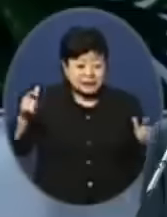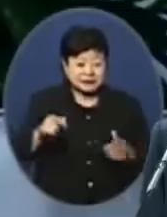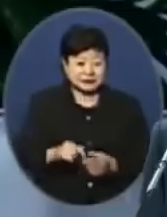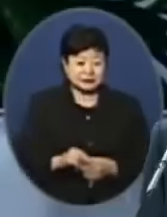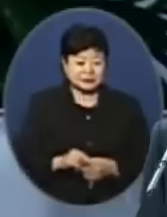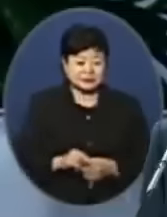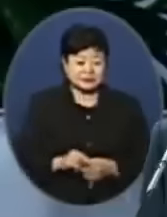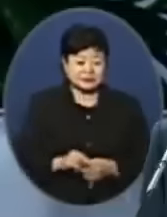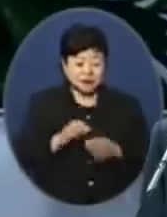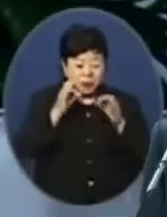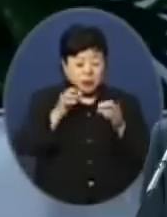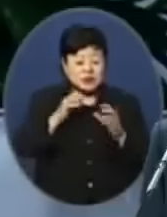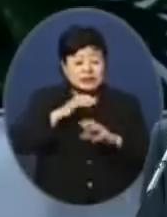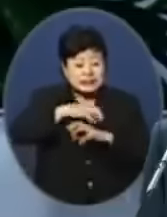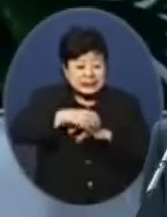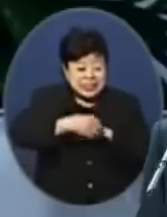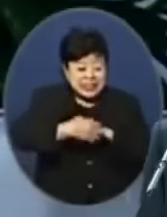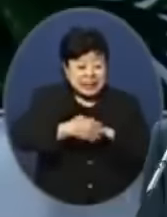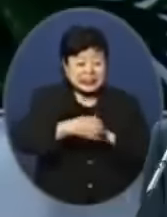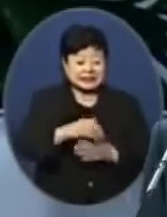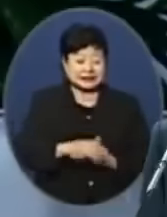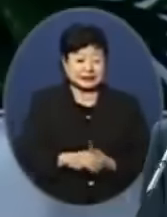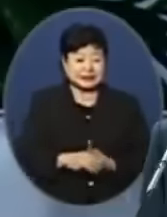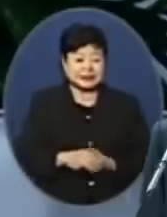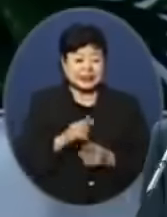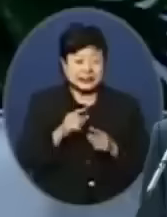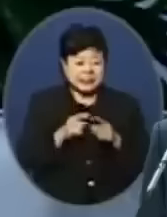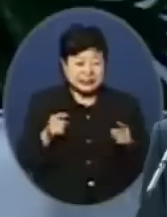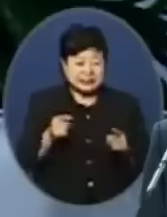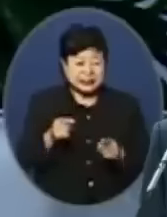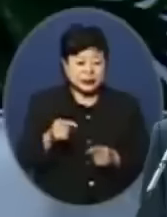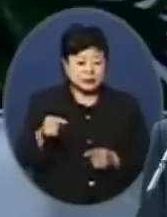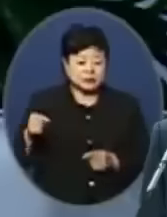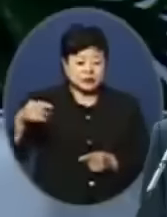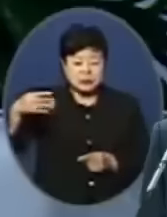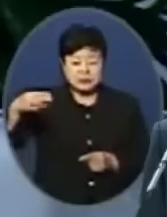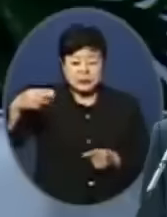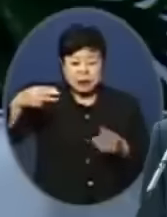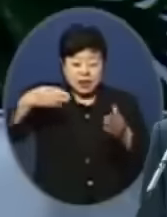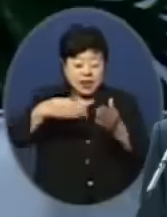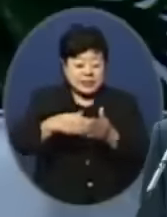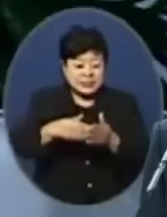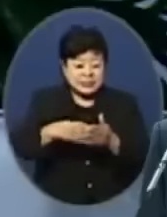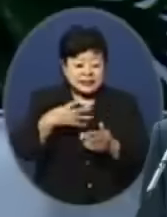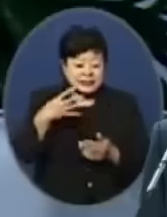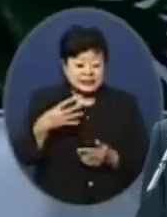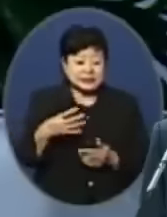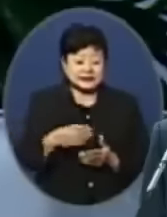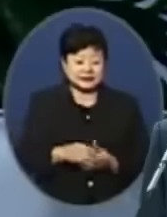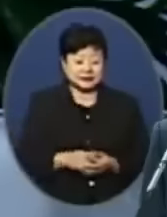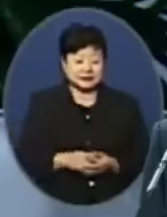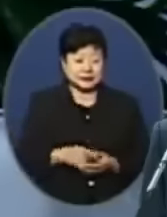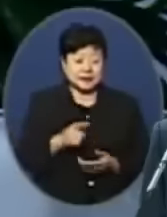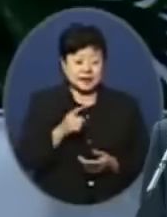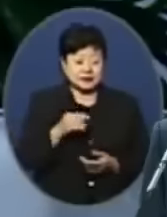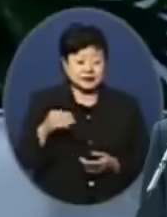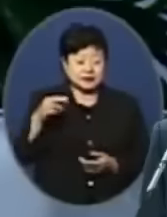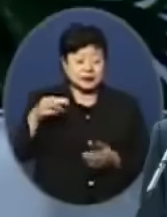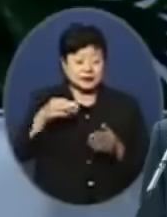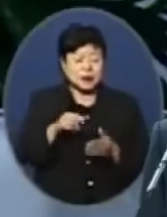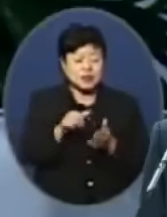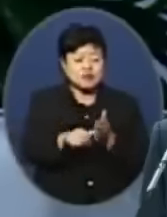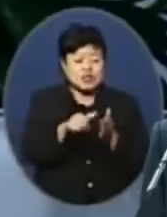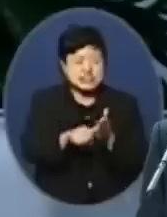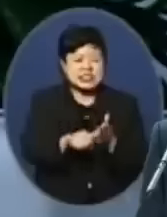것입니다. 눈에 보이는 세계는 전부 다 1차원에서 3차원까지 있는 것입니다. 1차원에서 3차원까지 있는